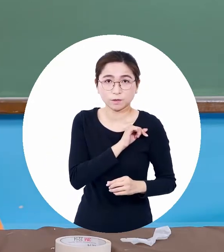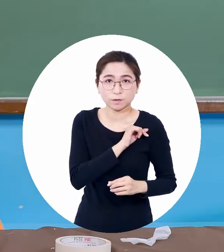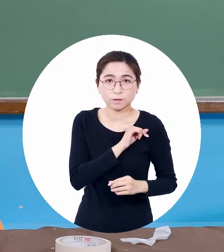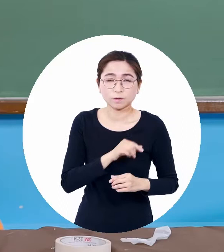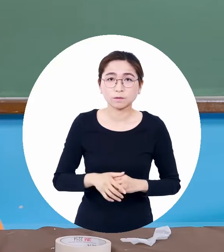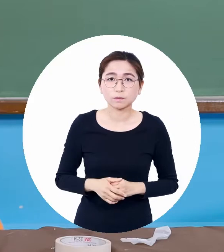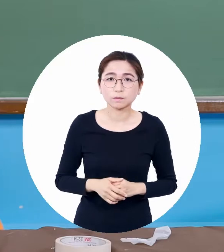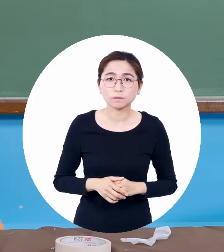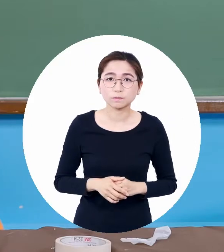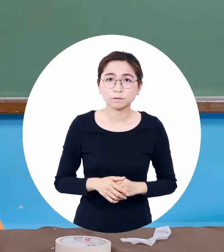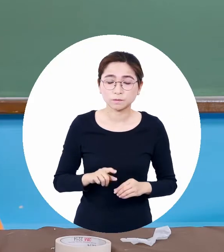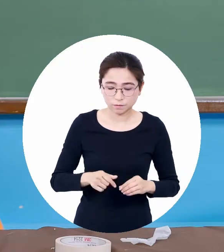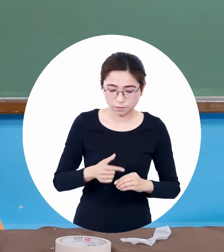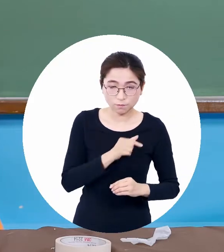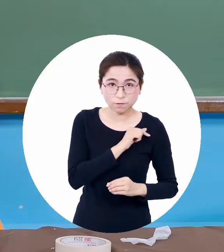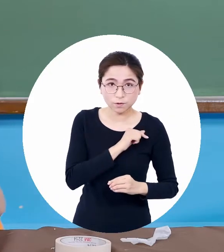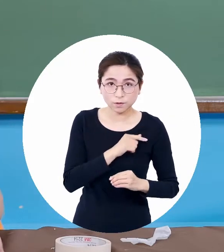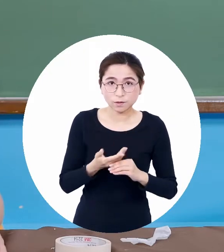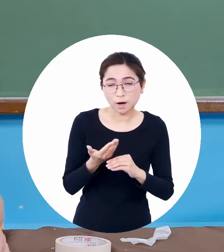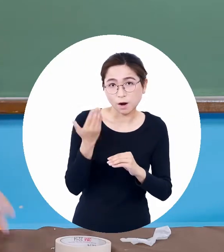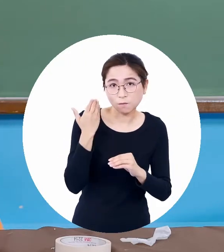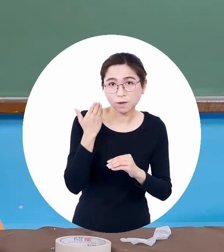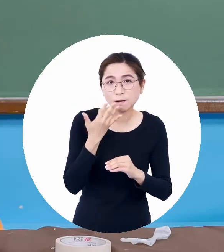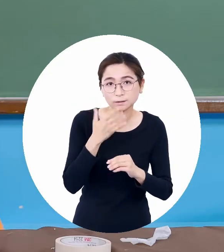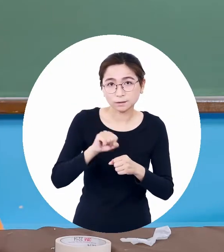啦，咁做個底色先啦。